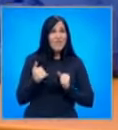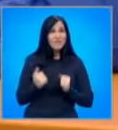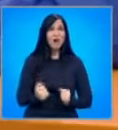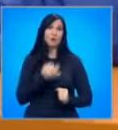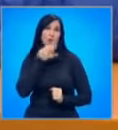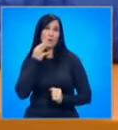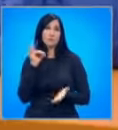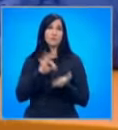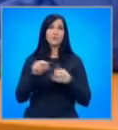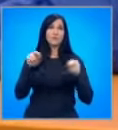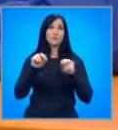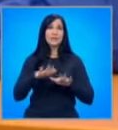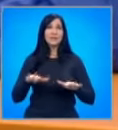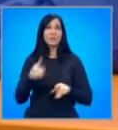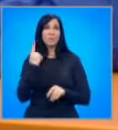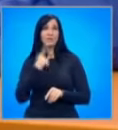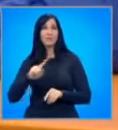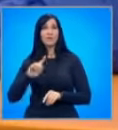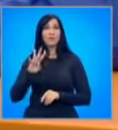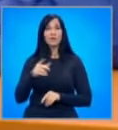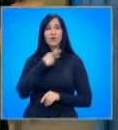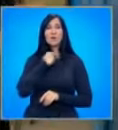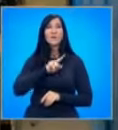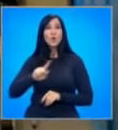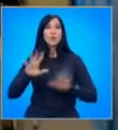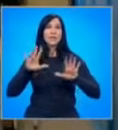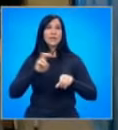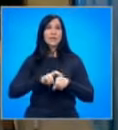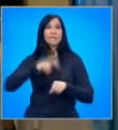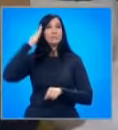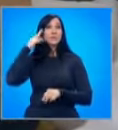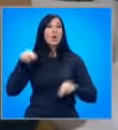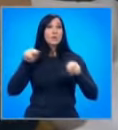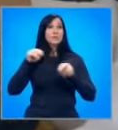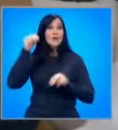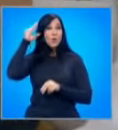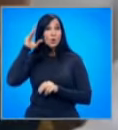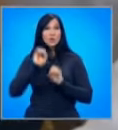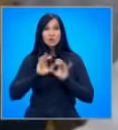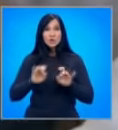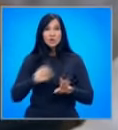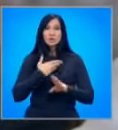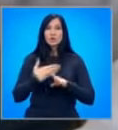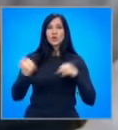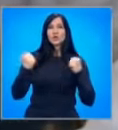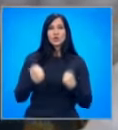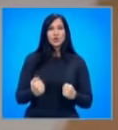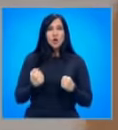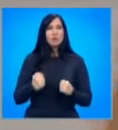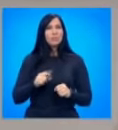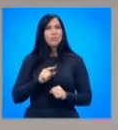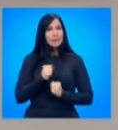1 до 4 клас до 10 декември. От Министерството на образованието и науката съобщават, че продължават да чакат с